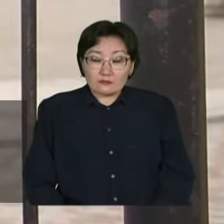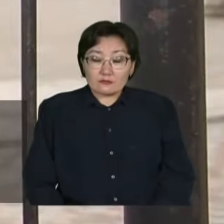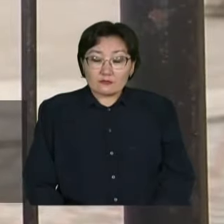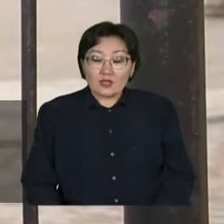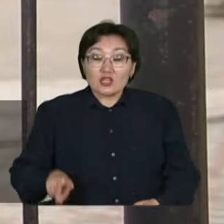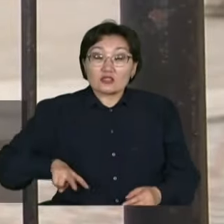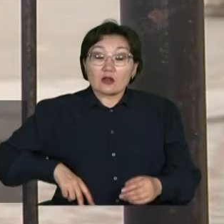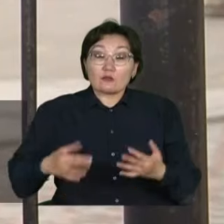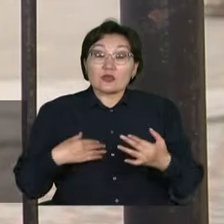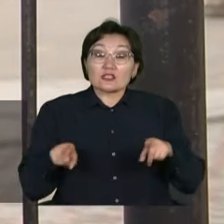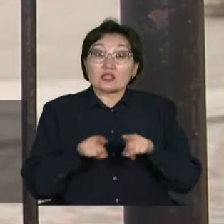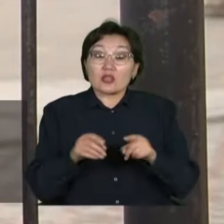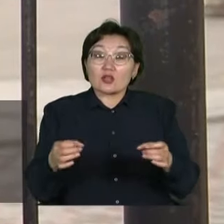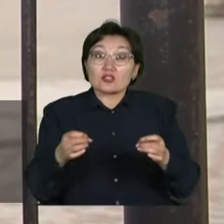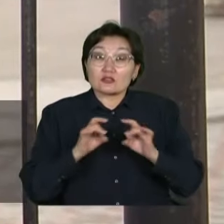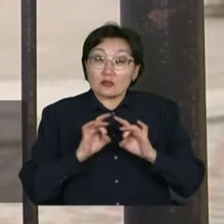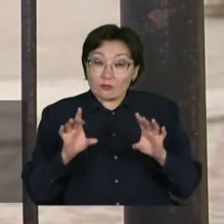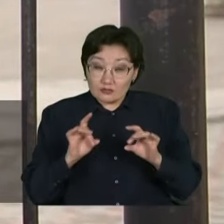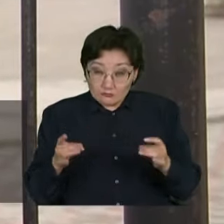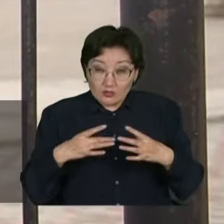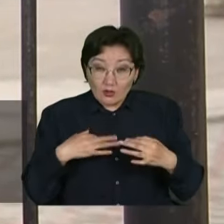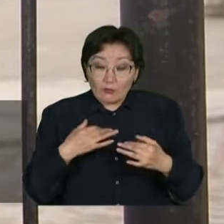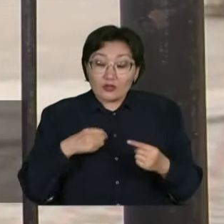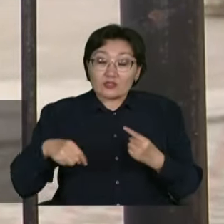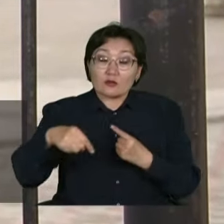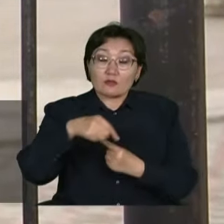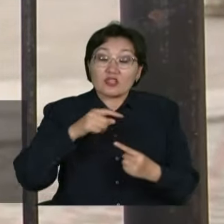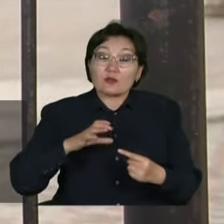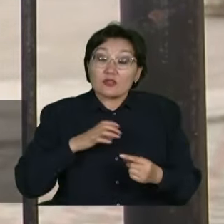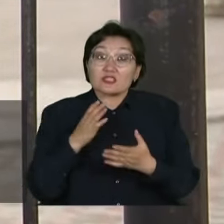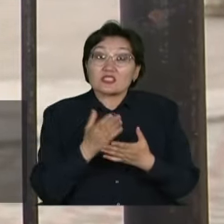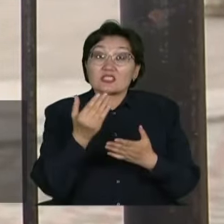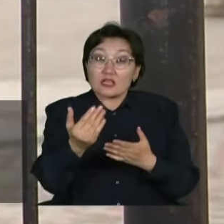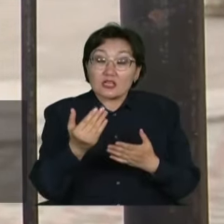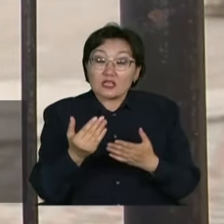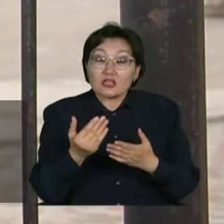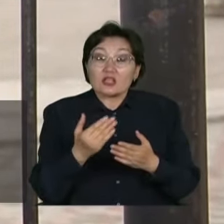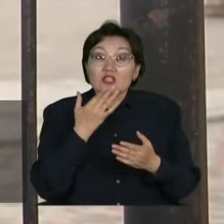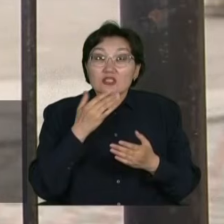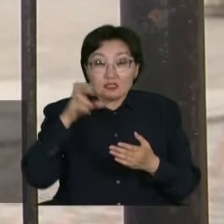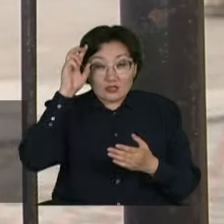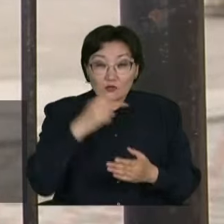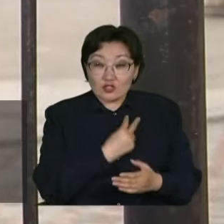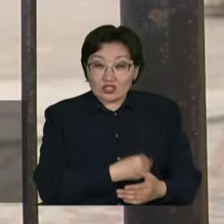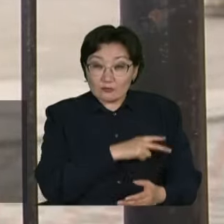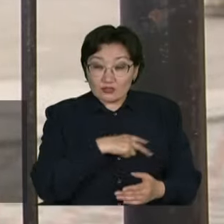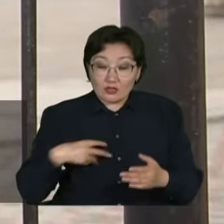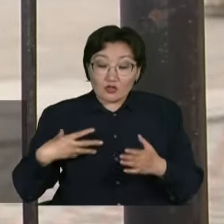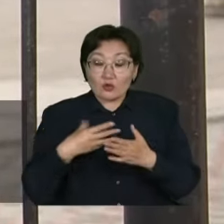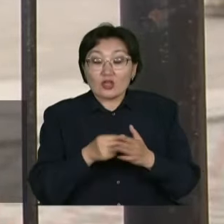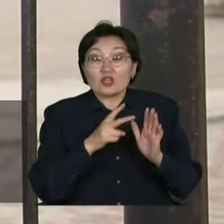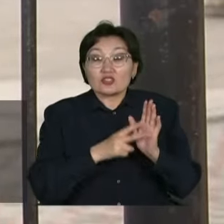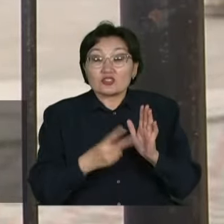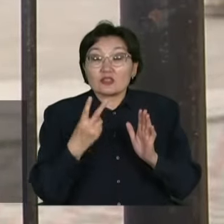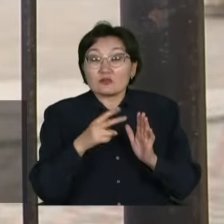Директоры бізге былай дейді, бізде спонсор меценат бар, сіздің шетелде Швейцарияда төлейтін жана 72 мың